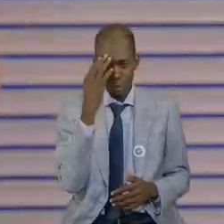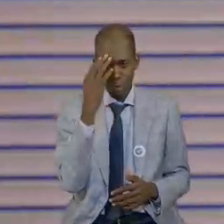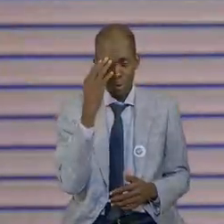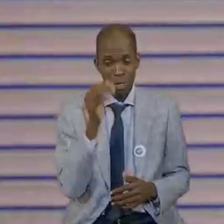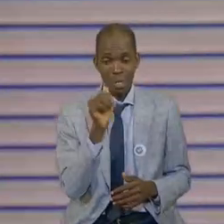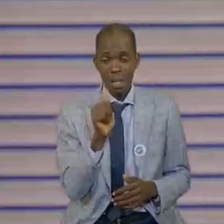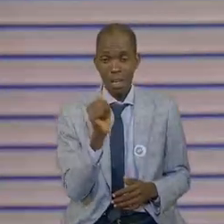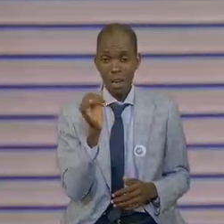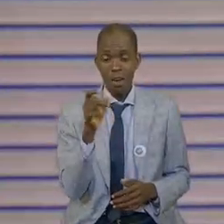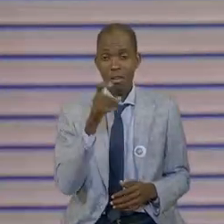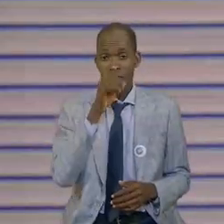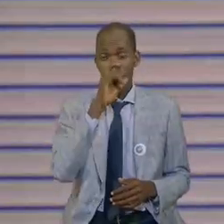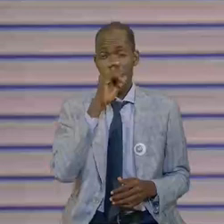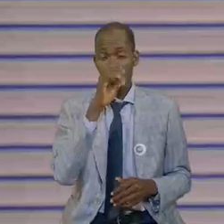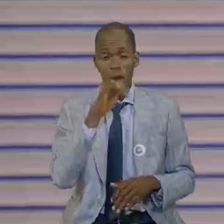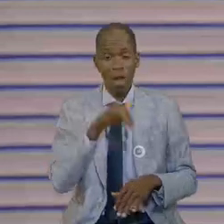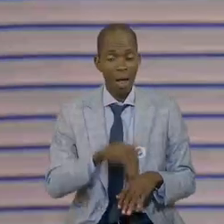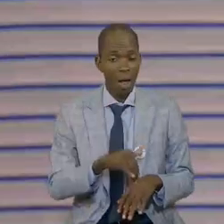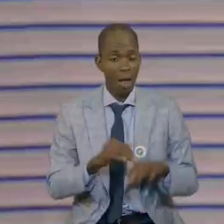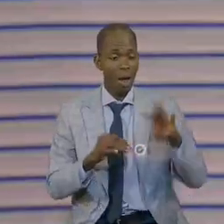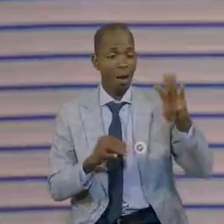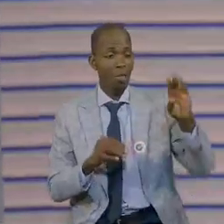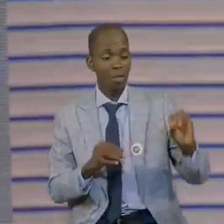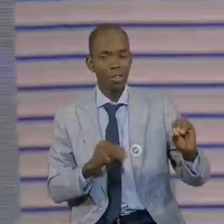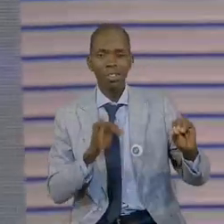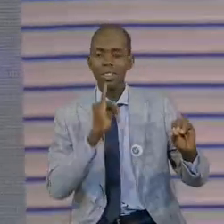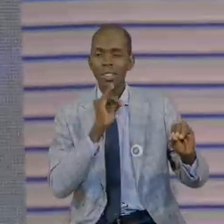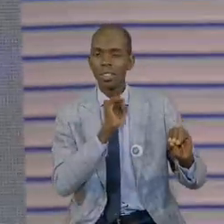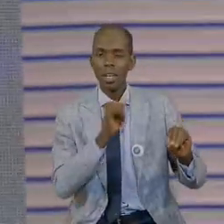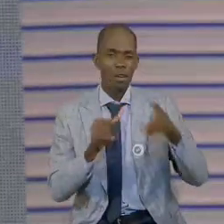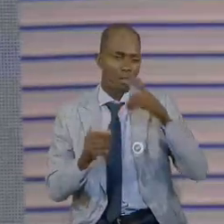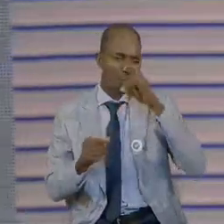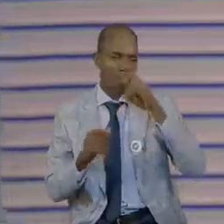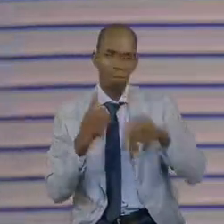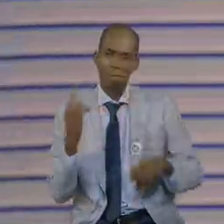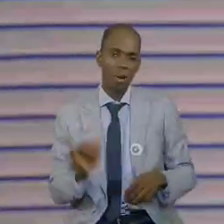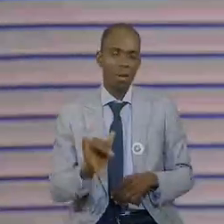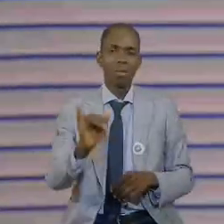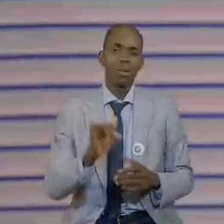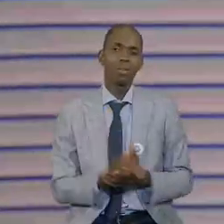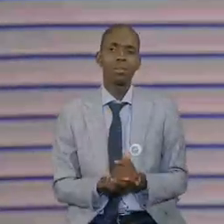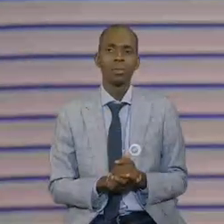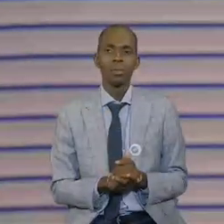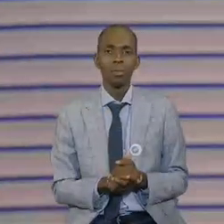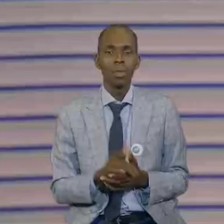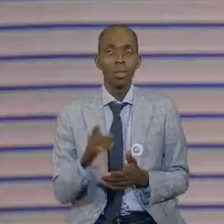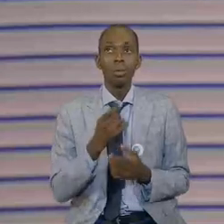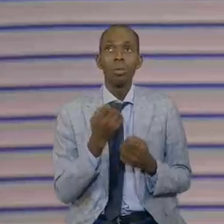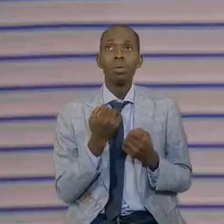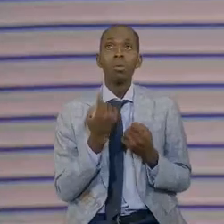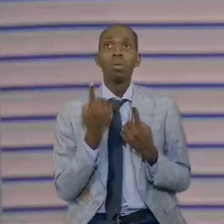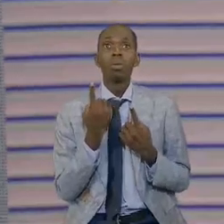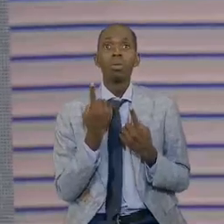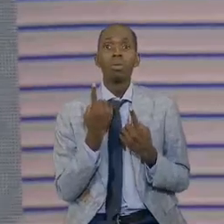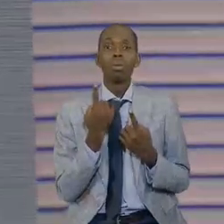at 40 is a fool forever. Un insensé à 40 ans, un insensé à vie. Then you wake up. Et tu te